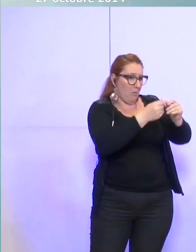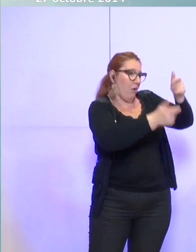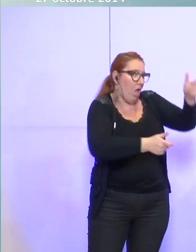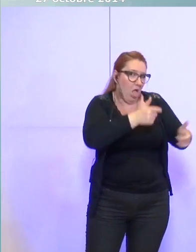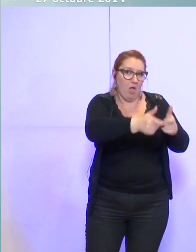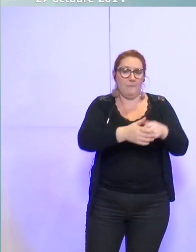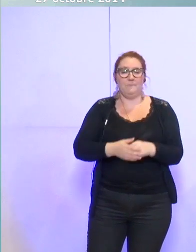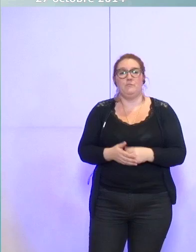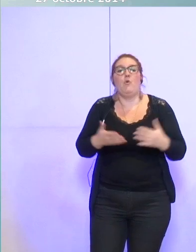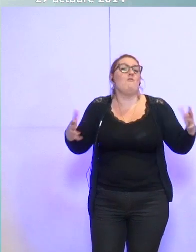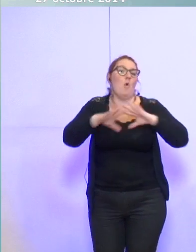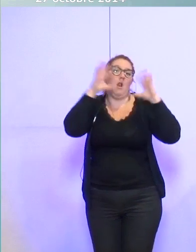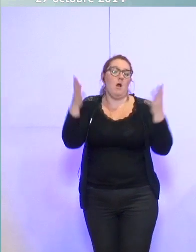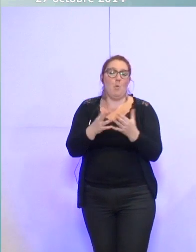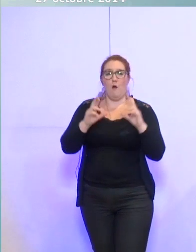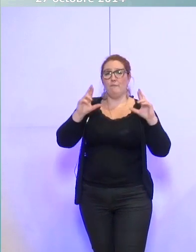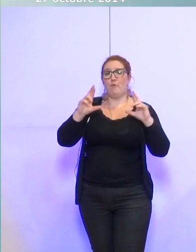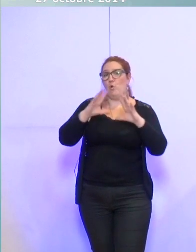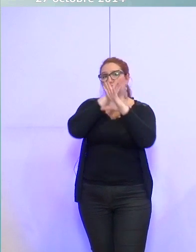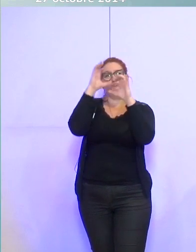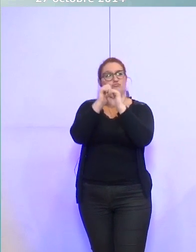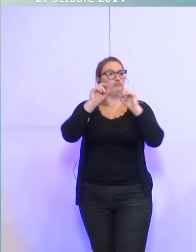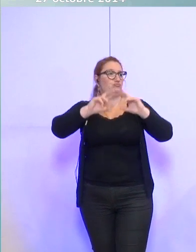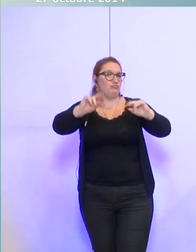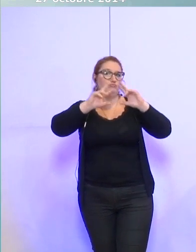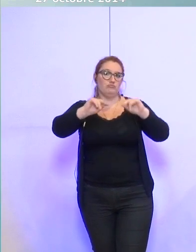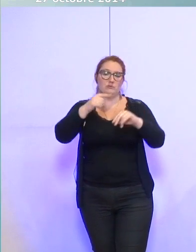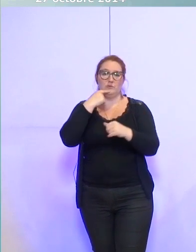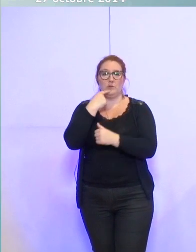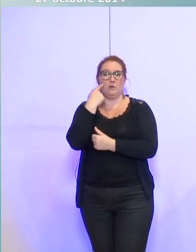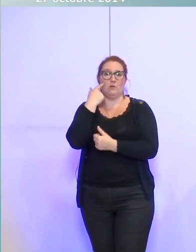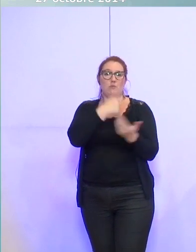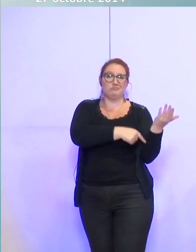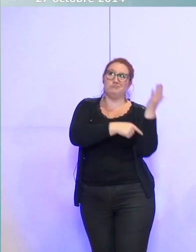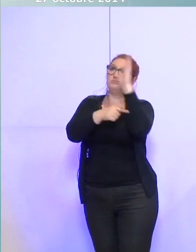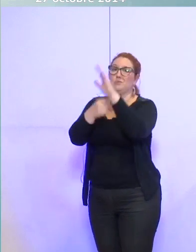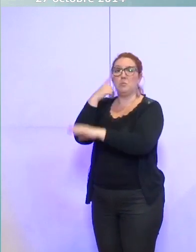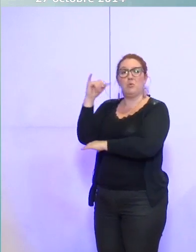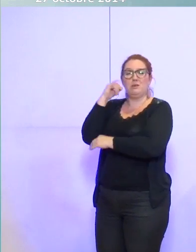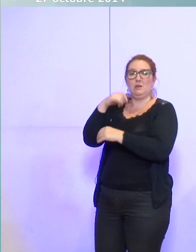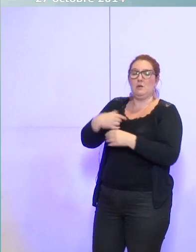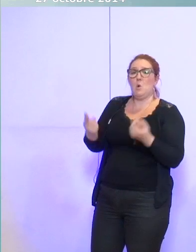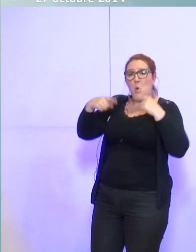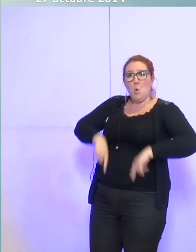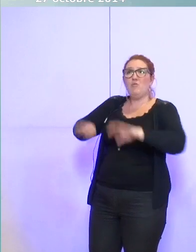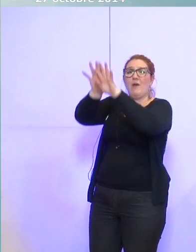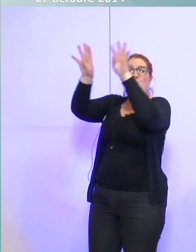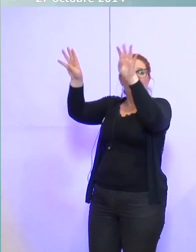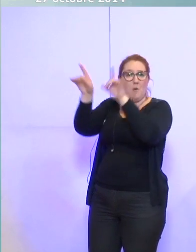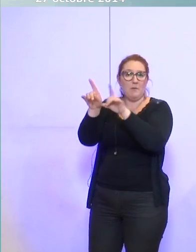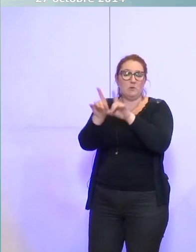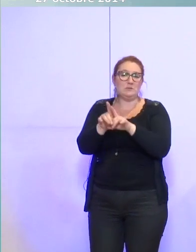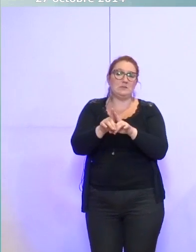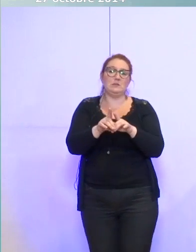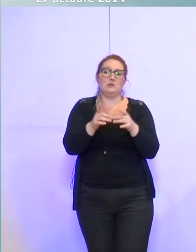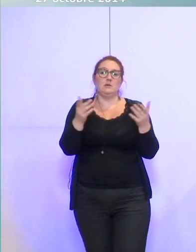dire à propos de ce vœu, qui interpelle donc à la fois le gouvernement, qui interpelle l'instance de dialogue national qui